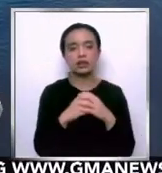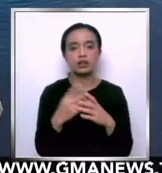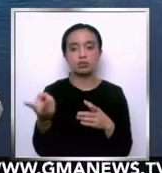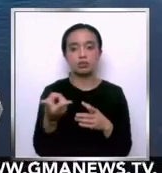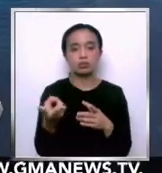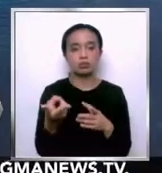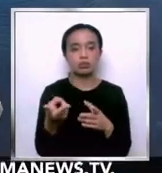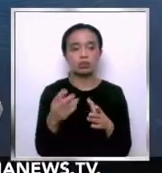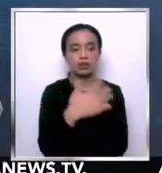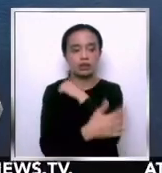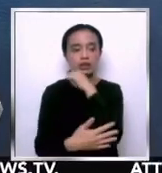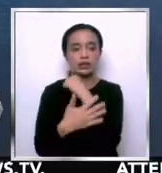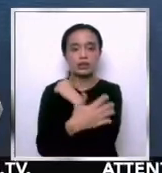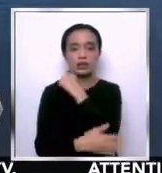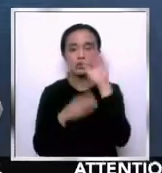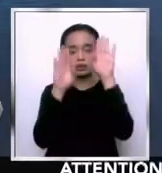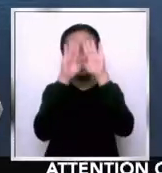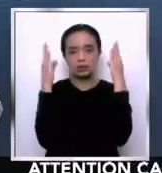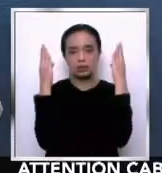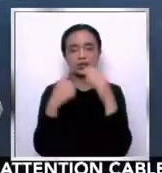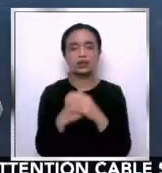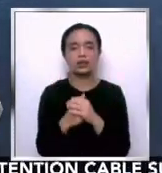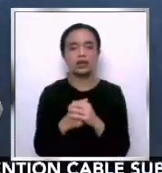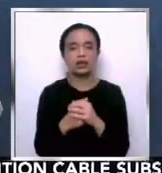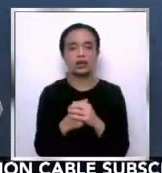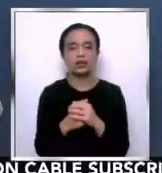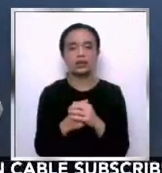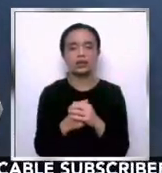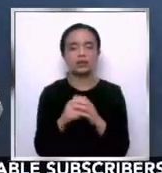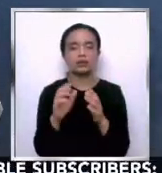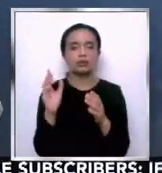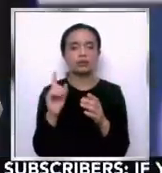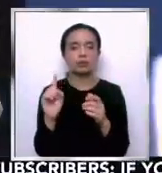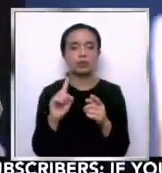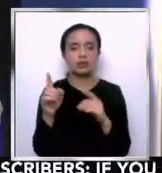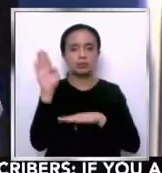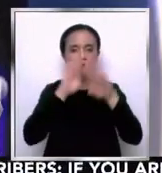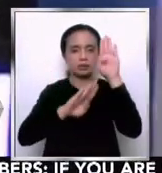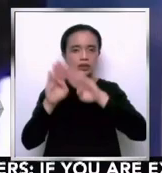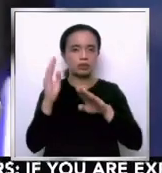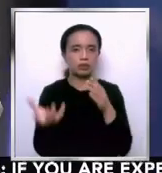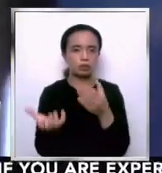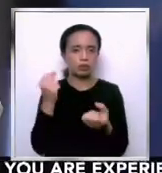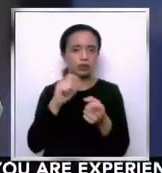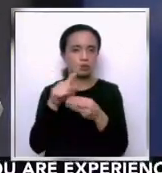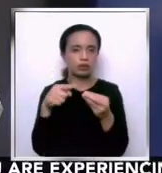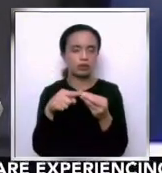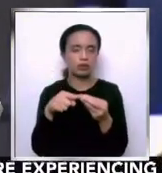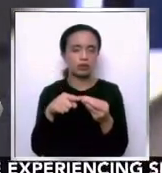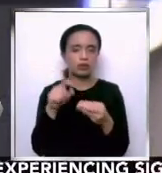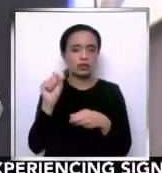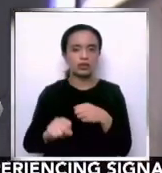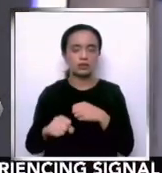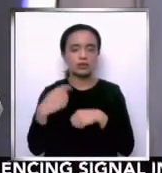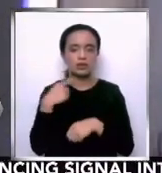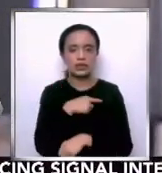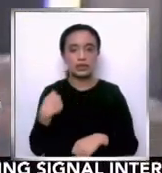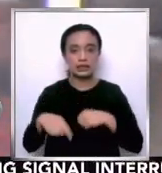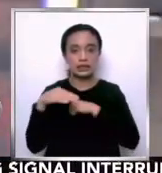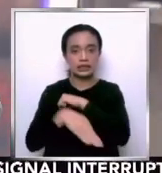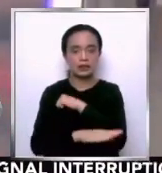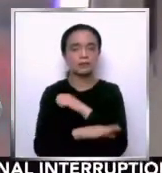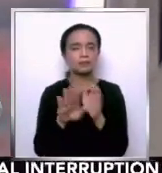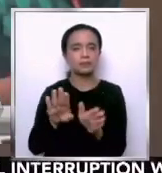at isantabi muna ang gusot sa isyu ng teritoryo sa South China Sea, gaya raw na mungkahi noon ni Chinese President